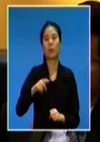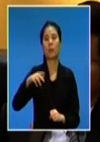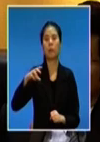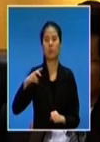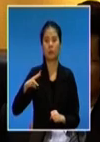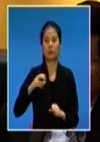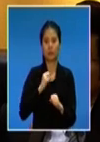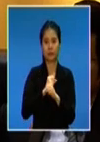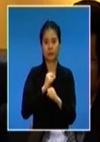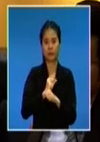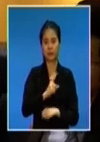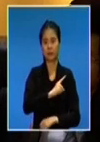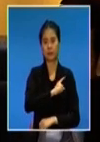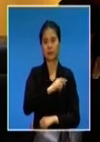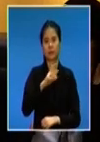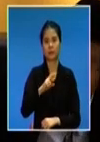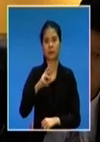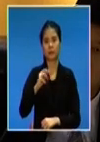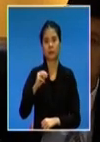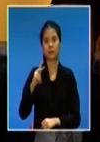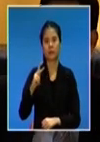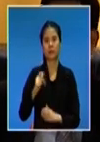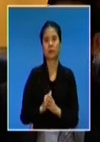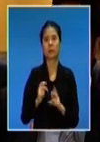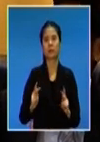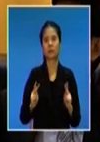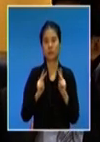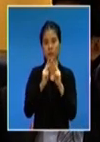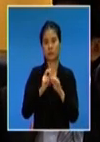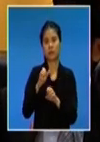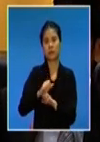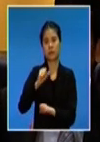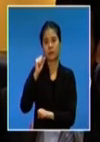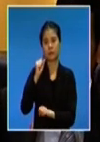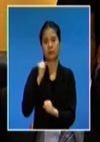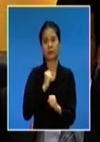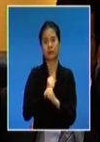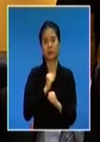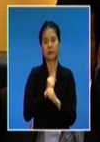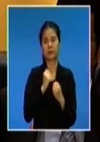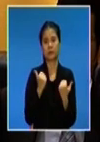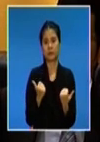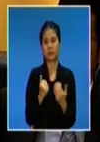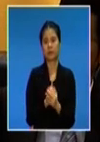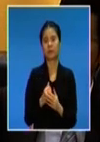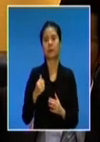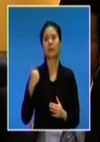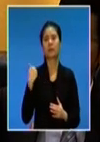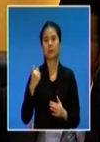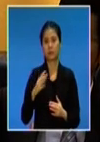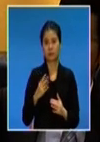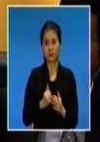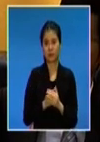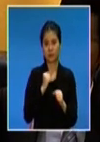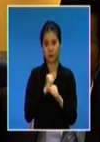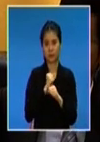ที่มีรัฐมนตรีว่าการกระทรวงมหาดไทยเป็นประธานเป็นคนทำขณะนี้ยังไม่มีแผนเราก็กะว่าถ้าหากว่าไปเนี่ยมันต้องส